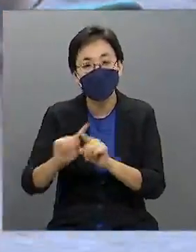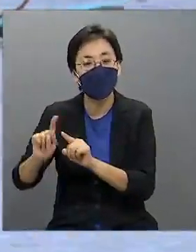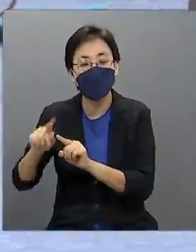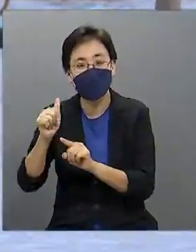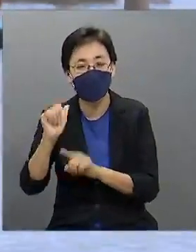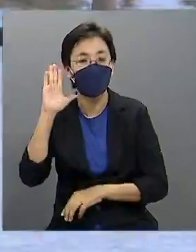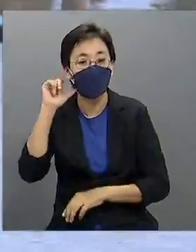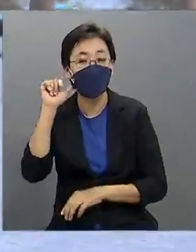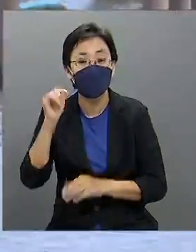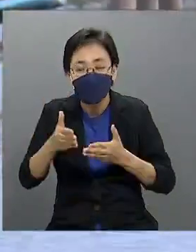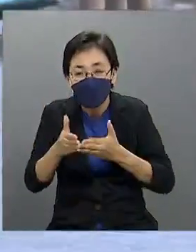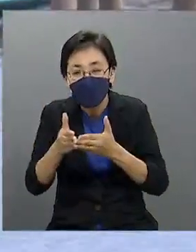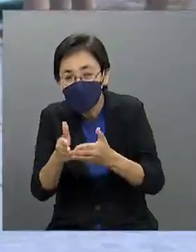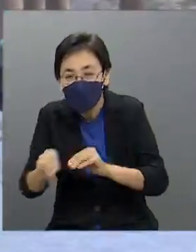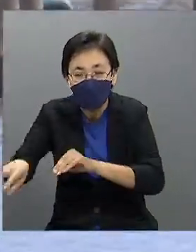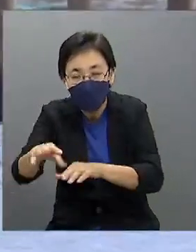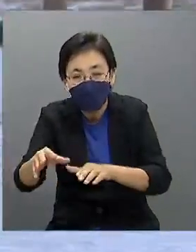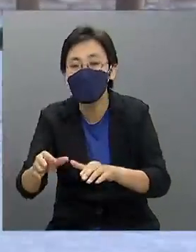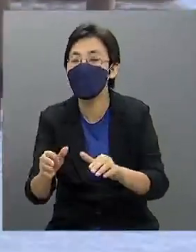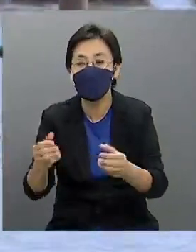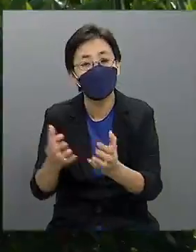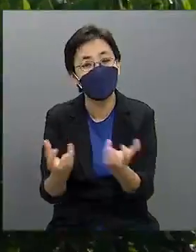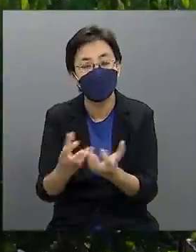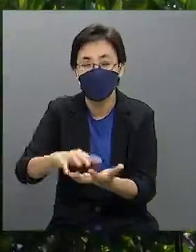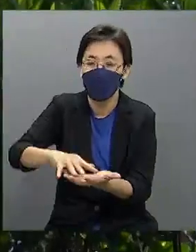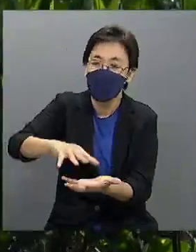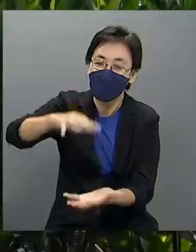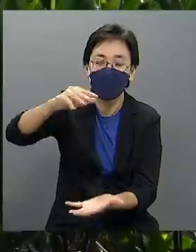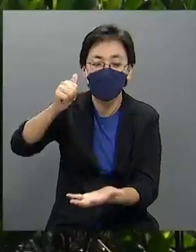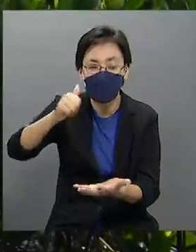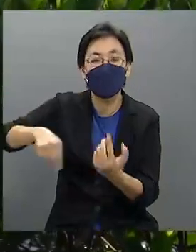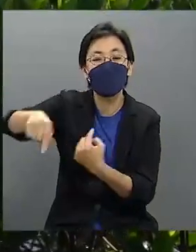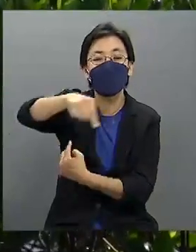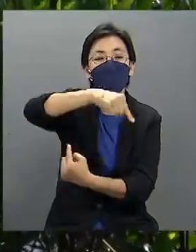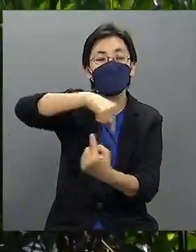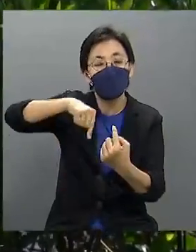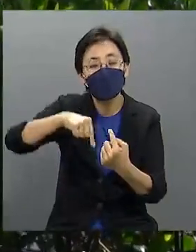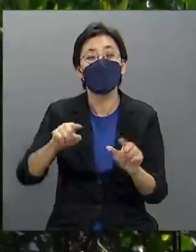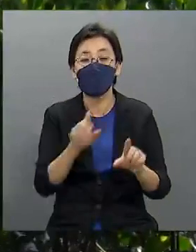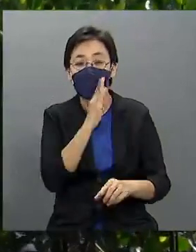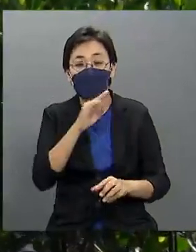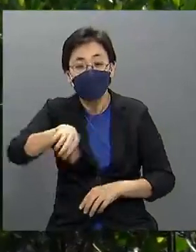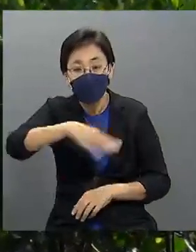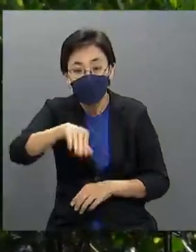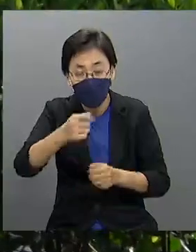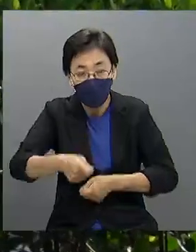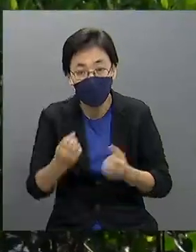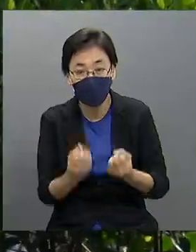เราจะอยู่ในสุขในวนข้หน้ำถ dela loved กตอนเรา crop- gradualเพระจภูมิใจ